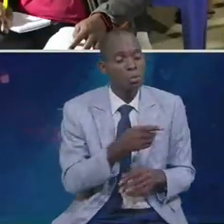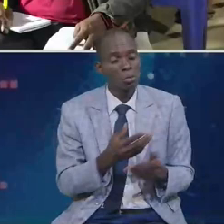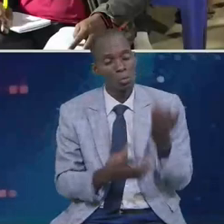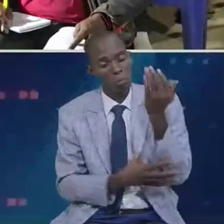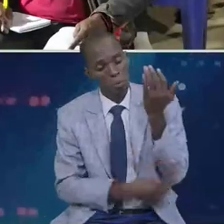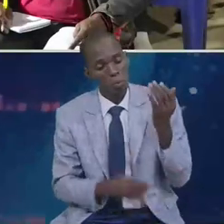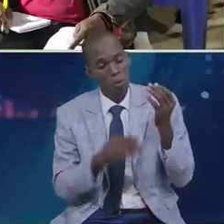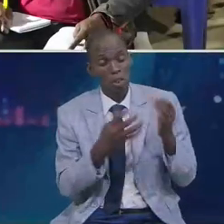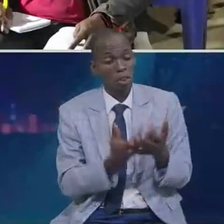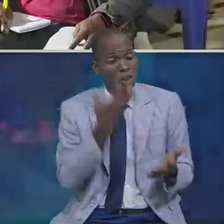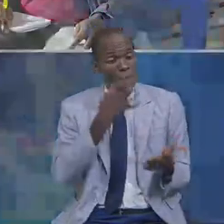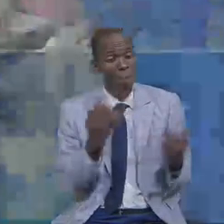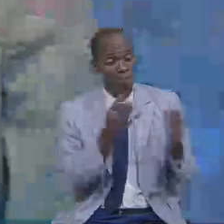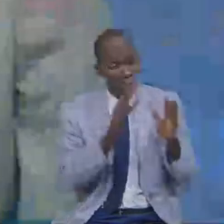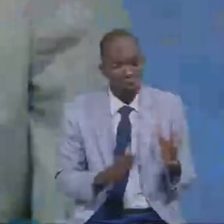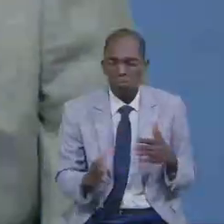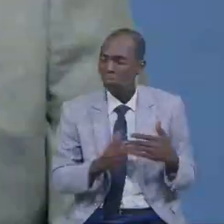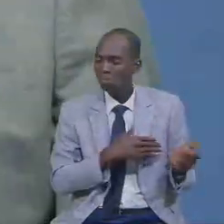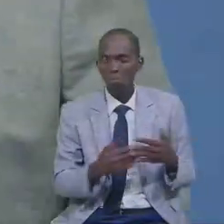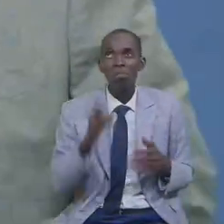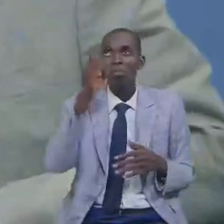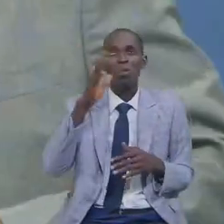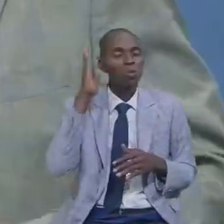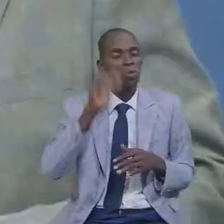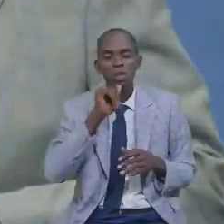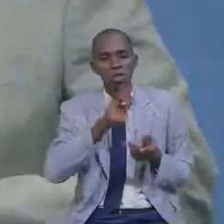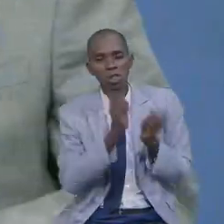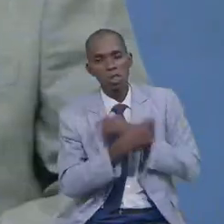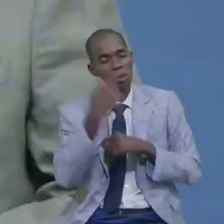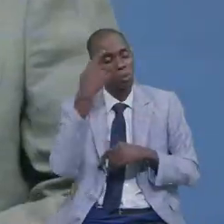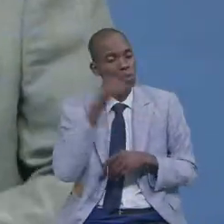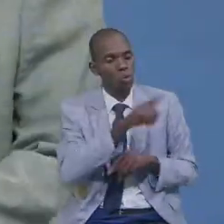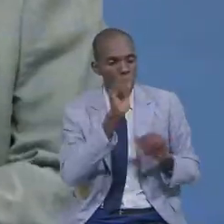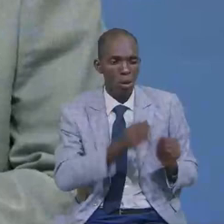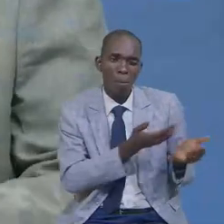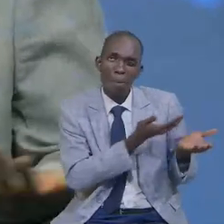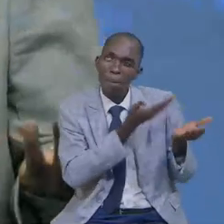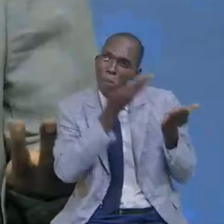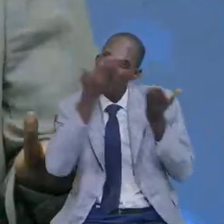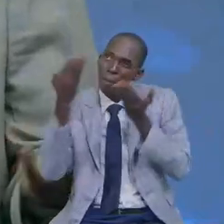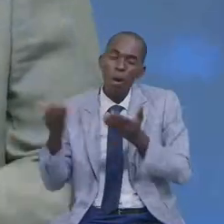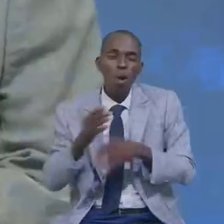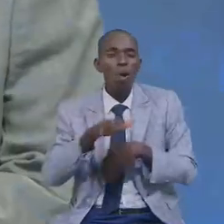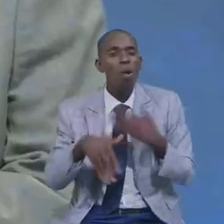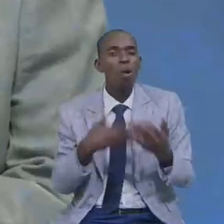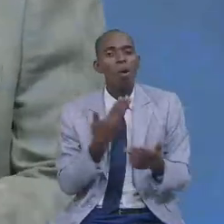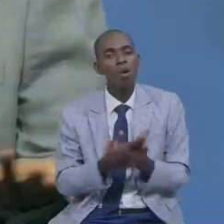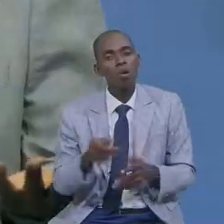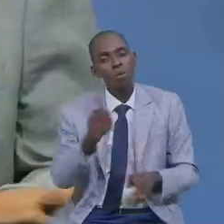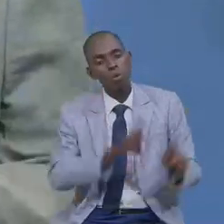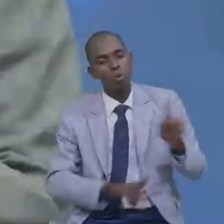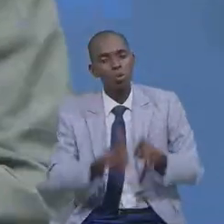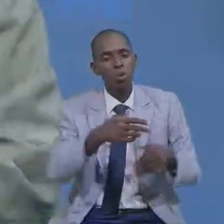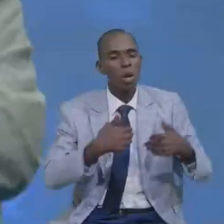as. Dieu ne va pas changer sa décision. Tu peux amener tout ce que tu connais. Personne ne